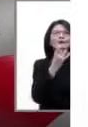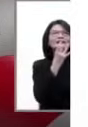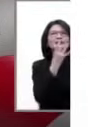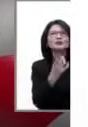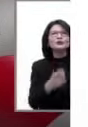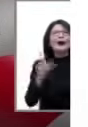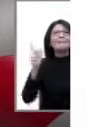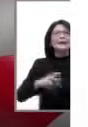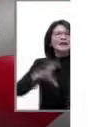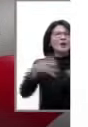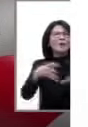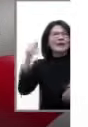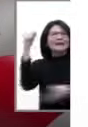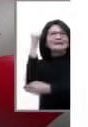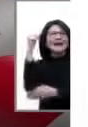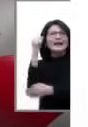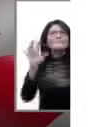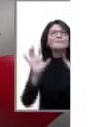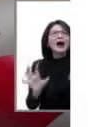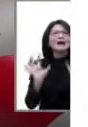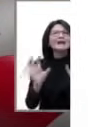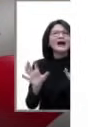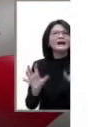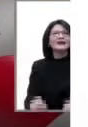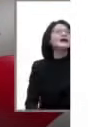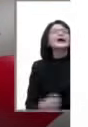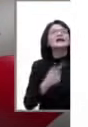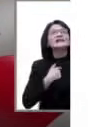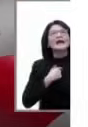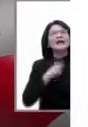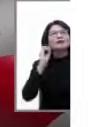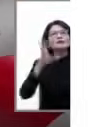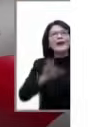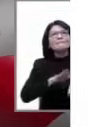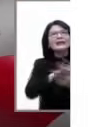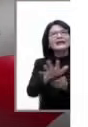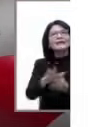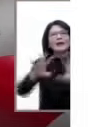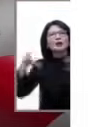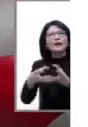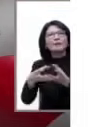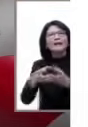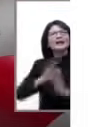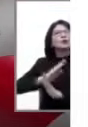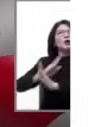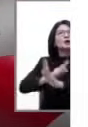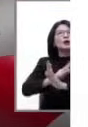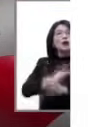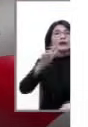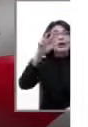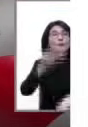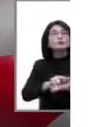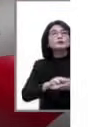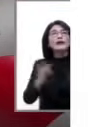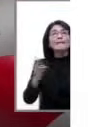kelima dan kalau lihat beberapa data survei yang masih kontroversial ada yang bilang mendekati satu putaran ada yang bilang masih jauh juga kan gitu